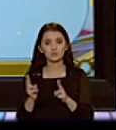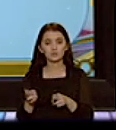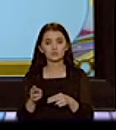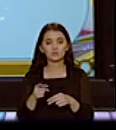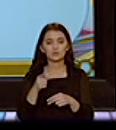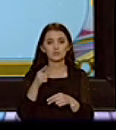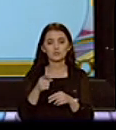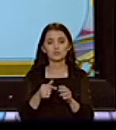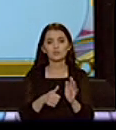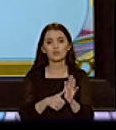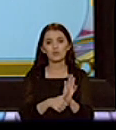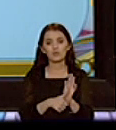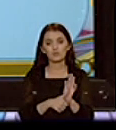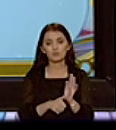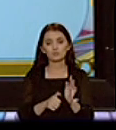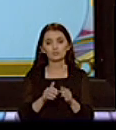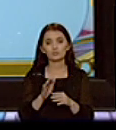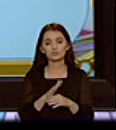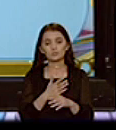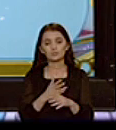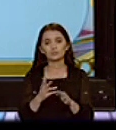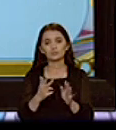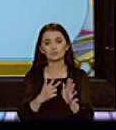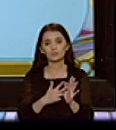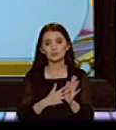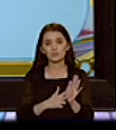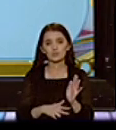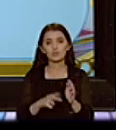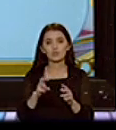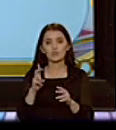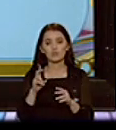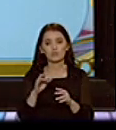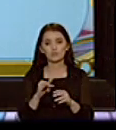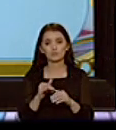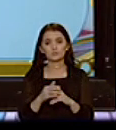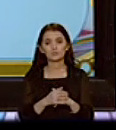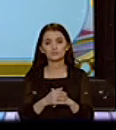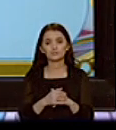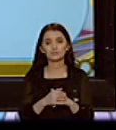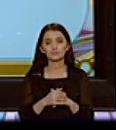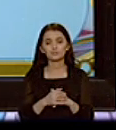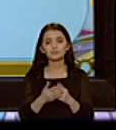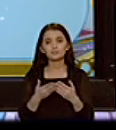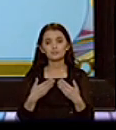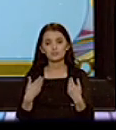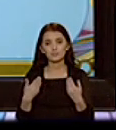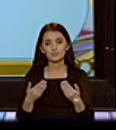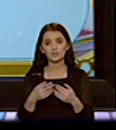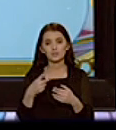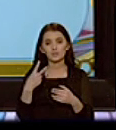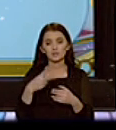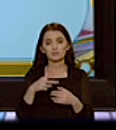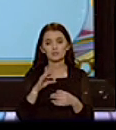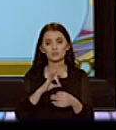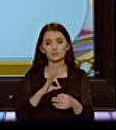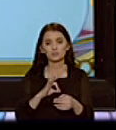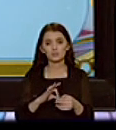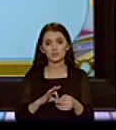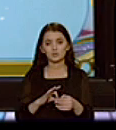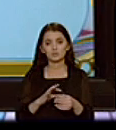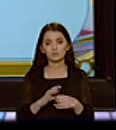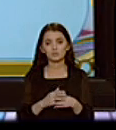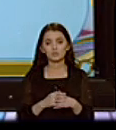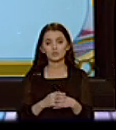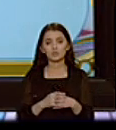esa 1600 bo'lu 80. Bu orqali esa biz 20 ta tugmalar